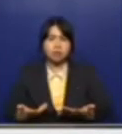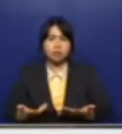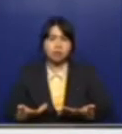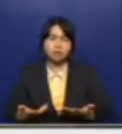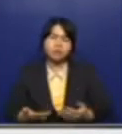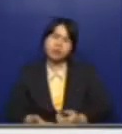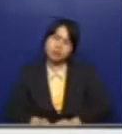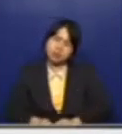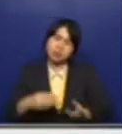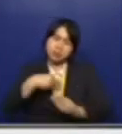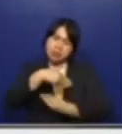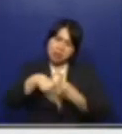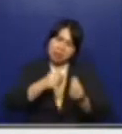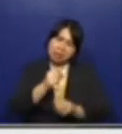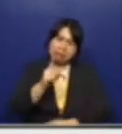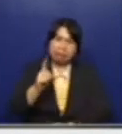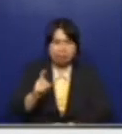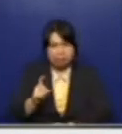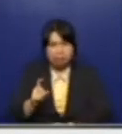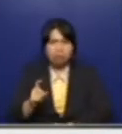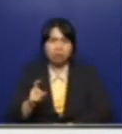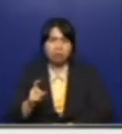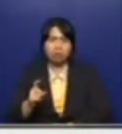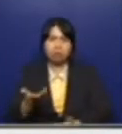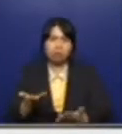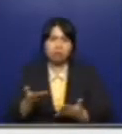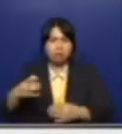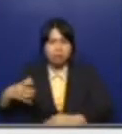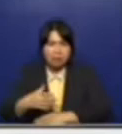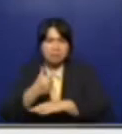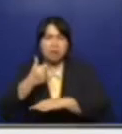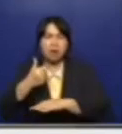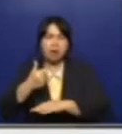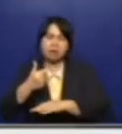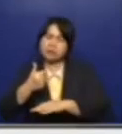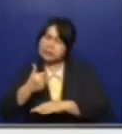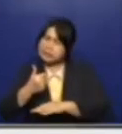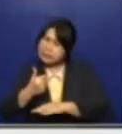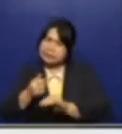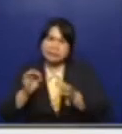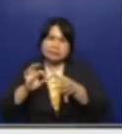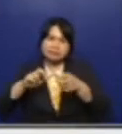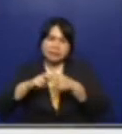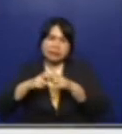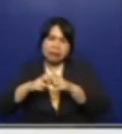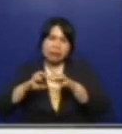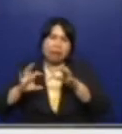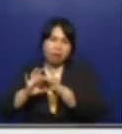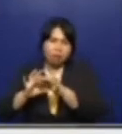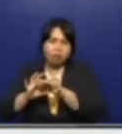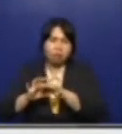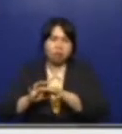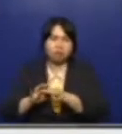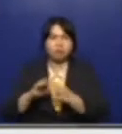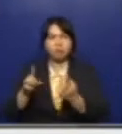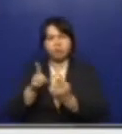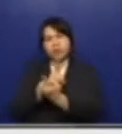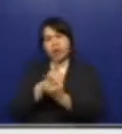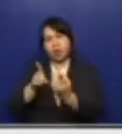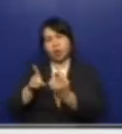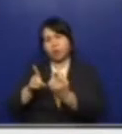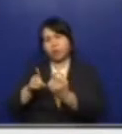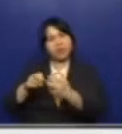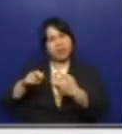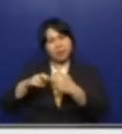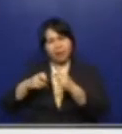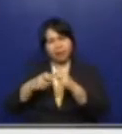เศรษฐกิจก็ไม่ไหวการเมืองถูกล็อกไว้สังคมเสียหายทั้